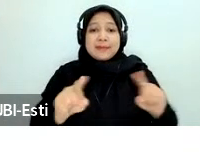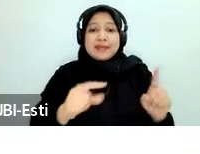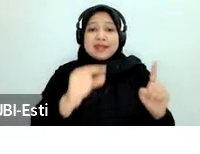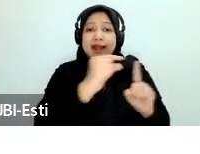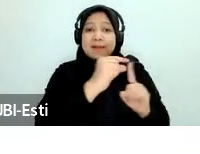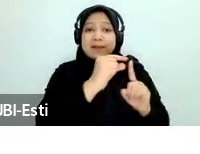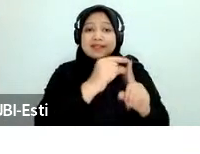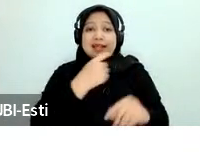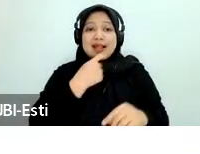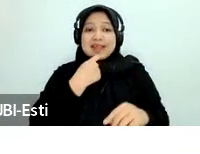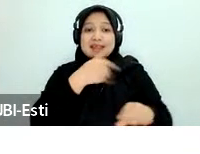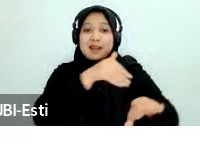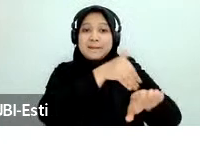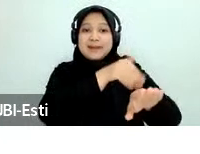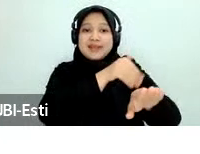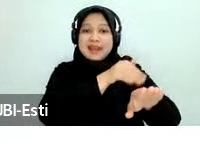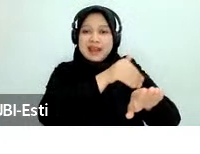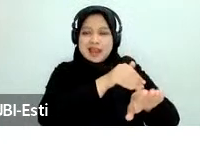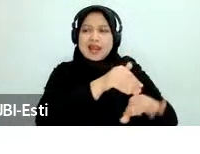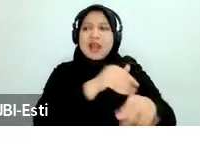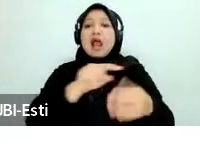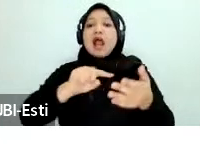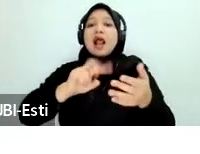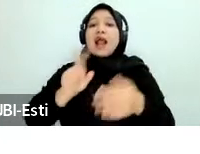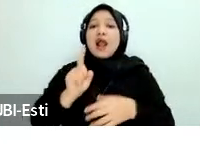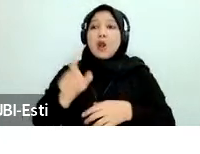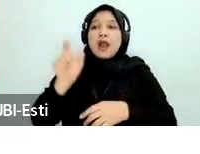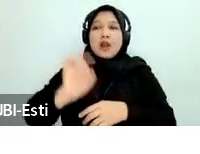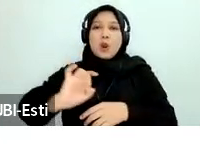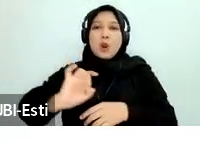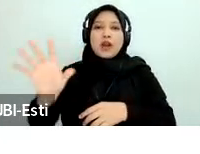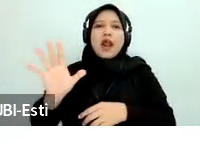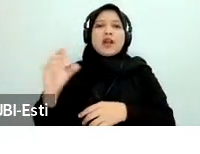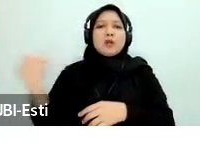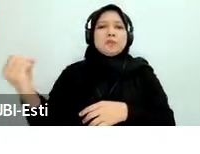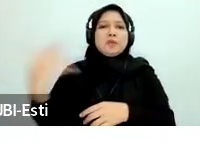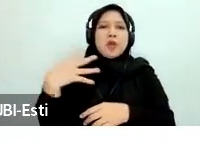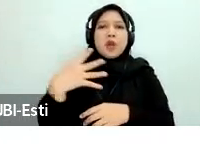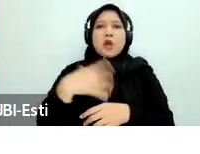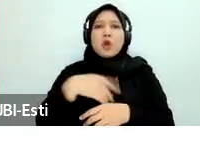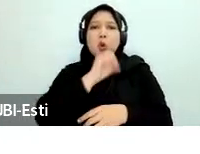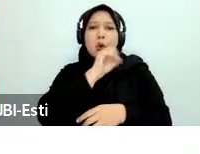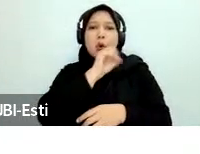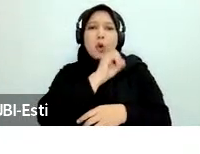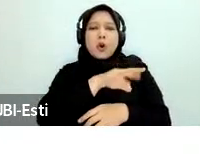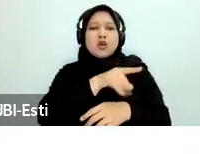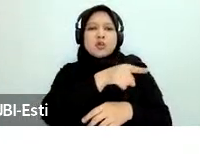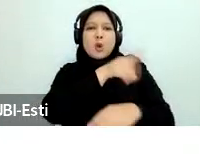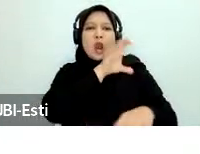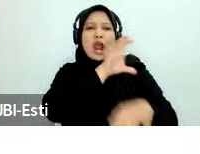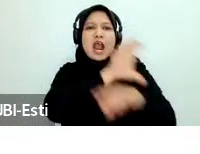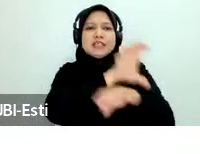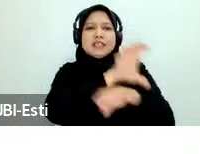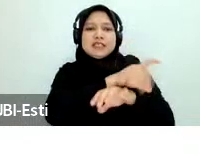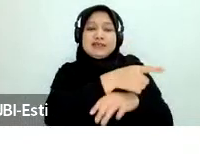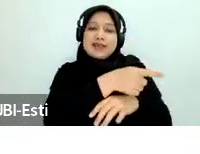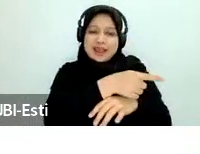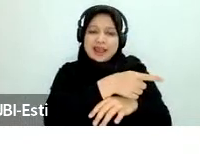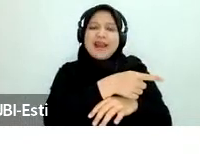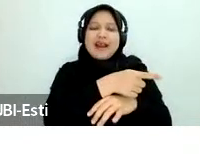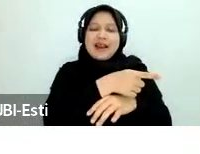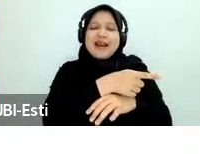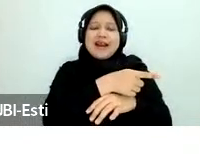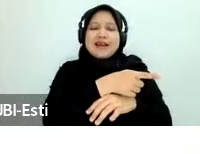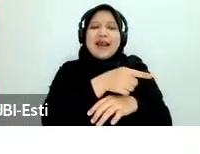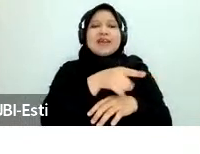penghinaan Jadi kalau orang menghina dengan kata kotor Maaf bisanya anjing gitu ya itu dianggap masuk